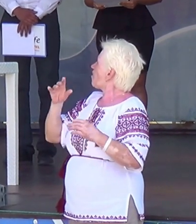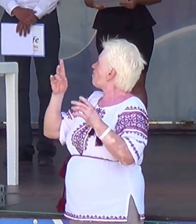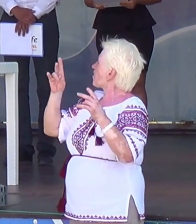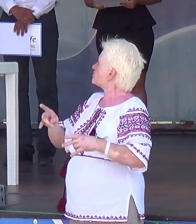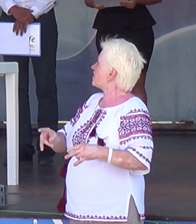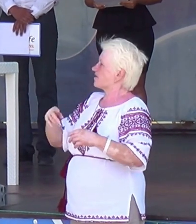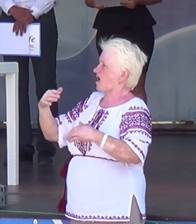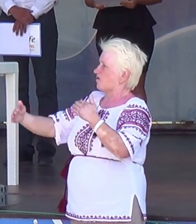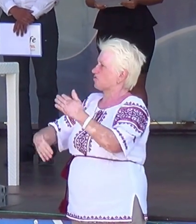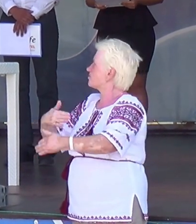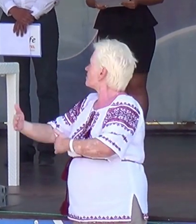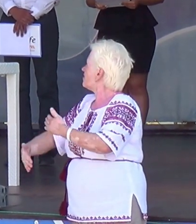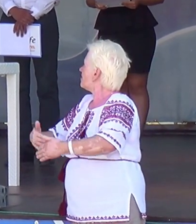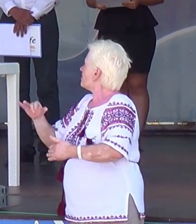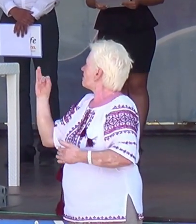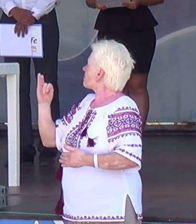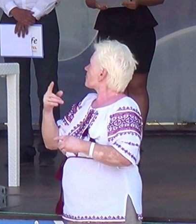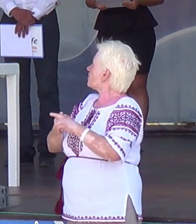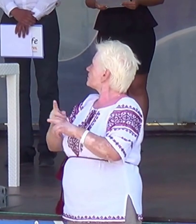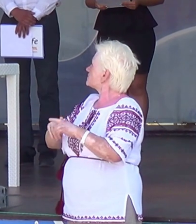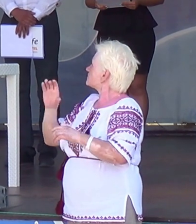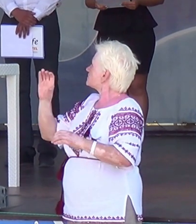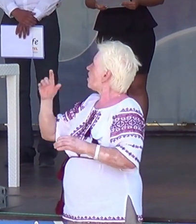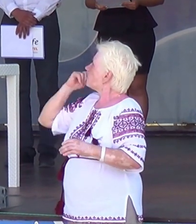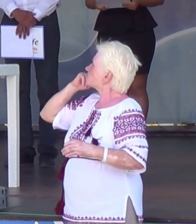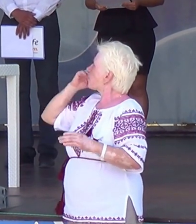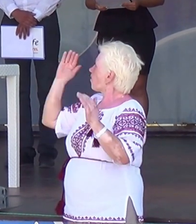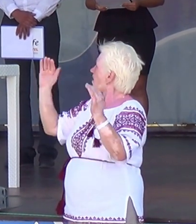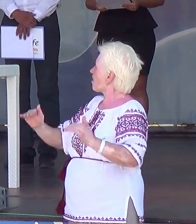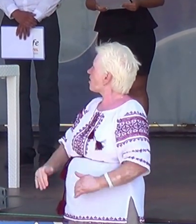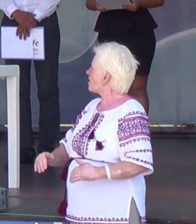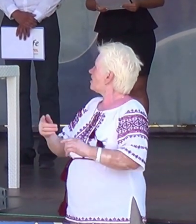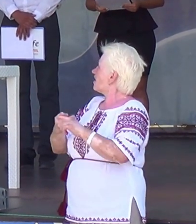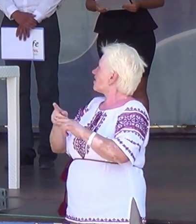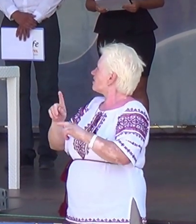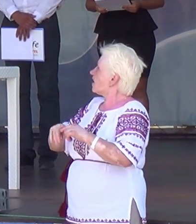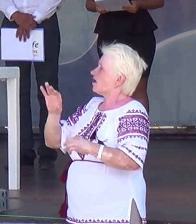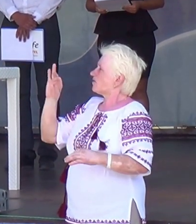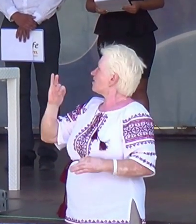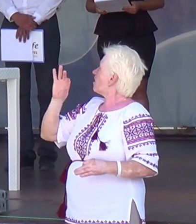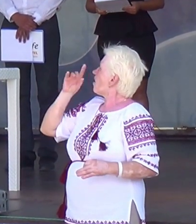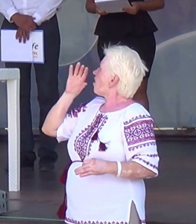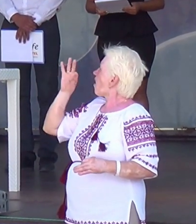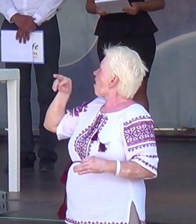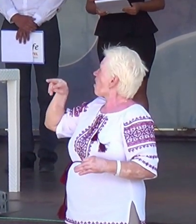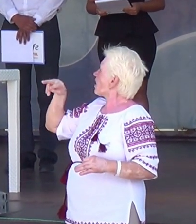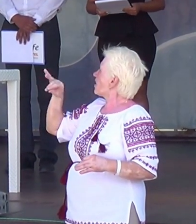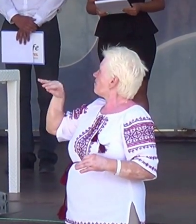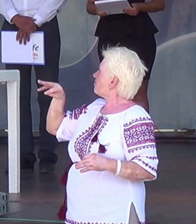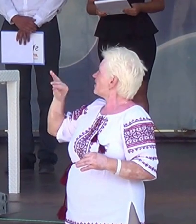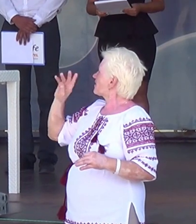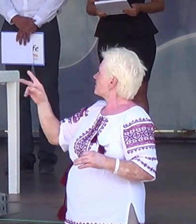поражением опорно-двигательного аппарата, это люди с нарушением слуха и спеш-олимпик. В нашем